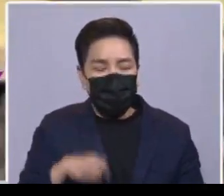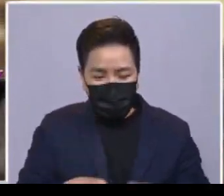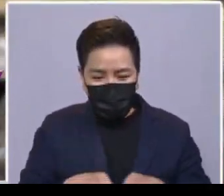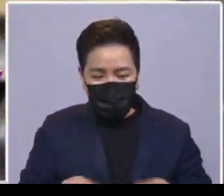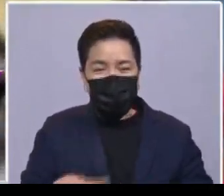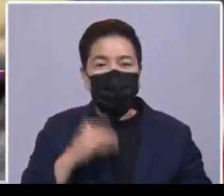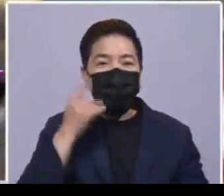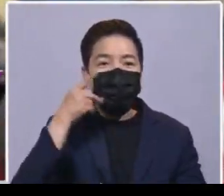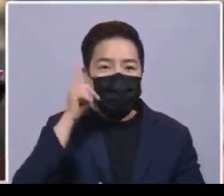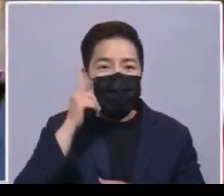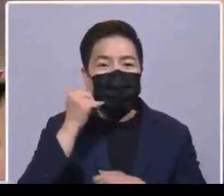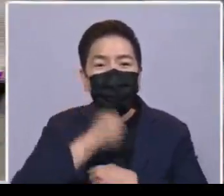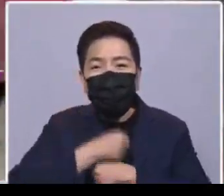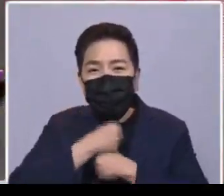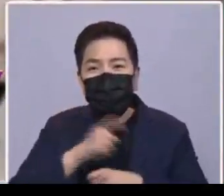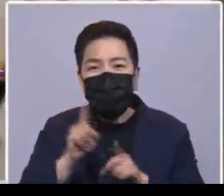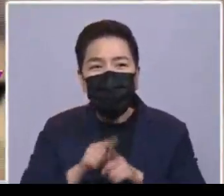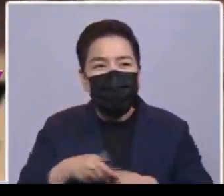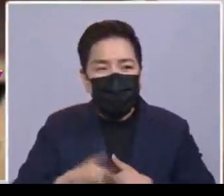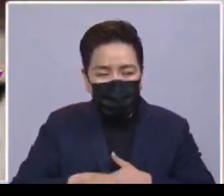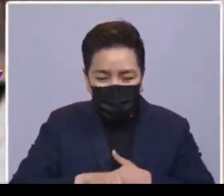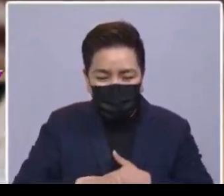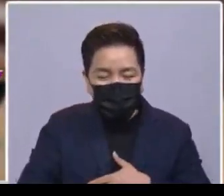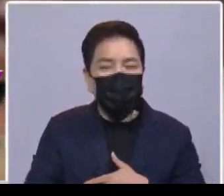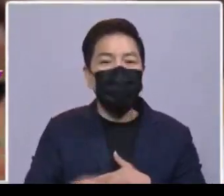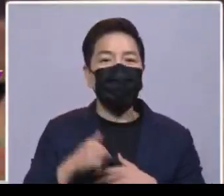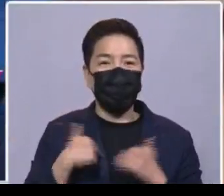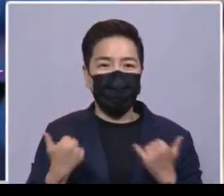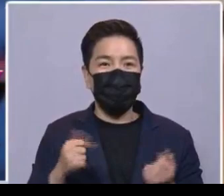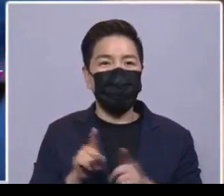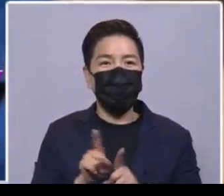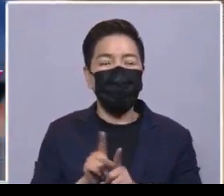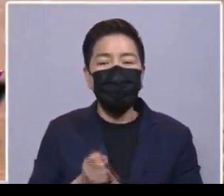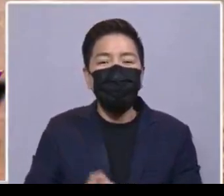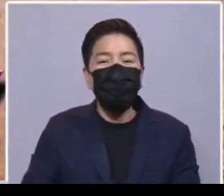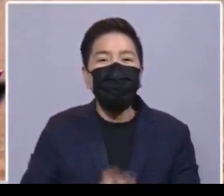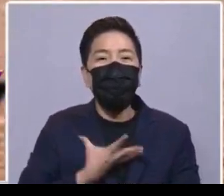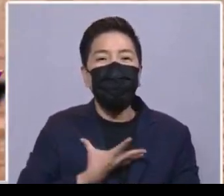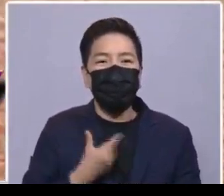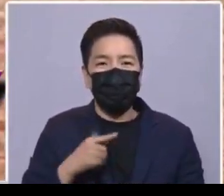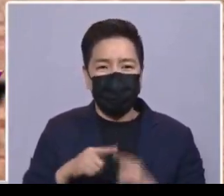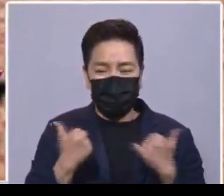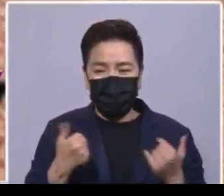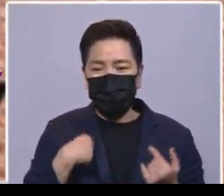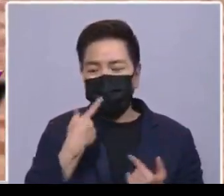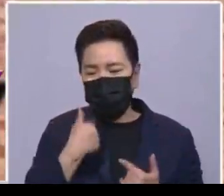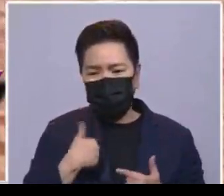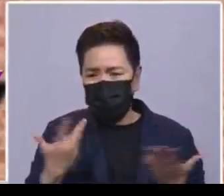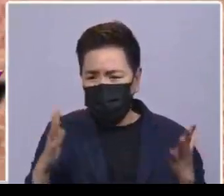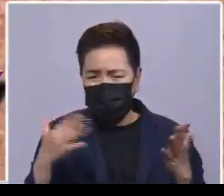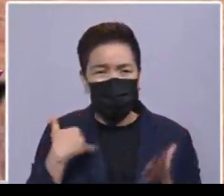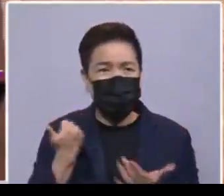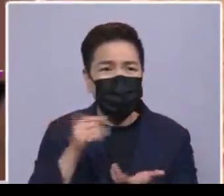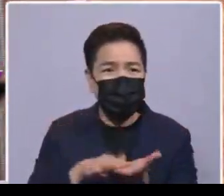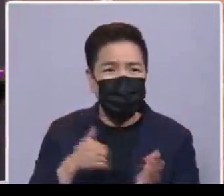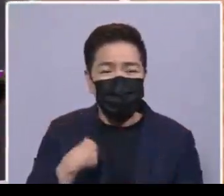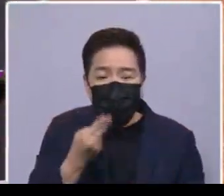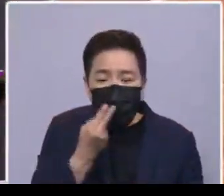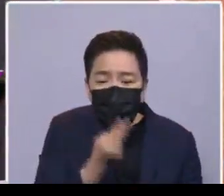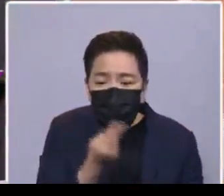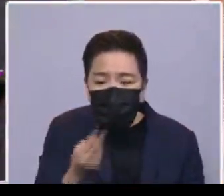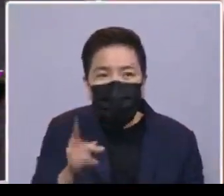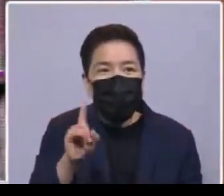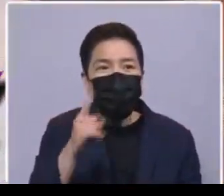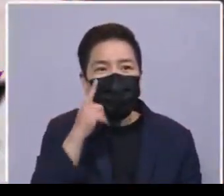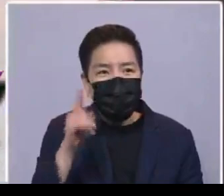าคุณยายนั่งอยู่ปัสสาวะรถออกมาเลยด้วยอาการตื่นตกใจบางท่านบอกว่าไอ้ฉันไม่ได้มาเล่นนะฉันมาดูเฉย